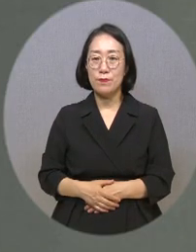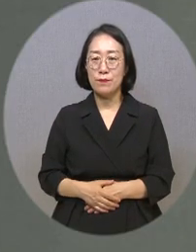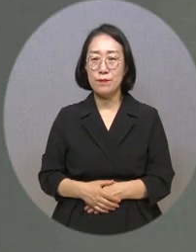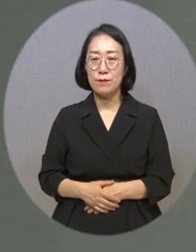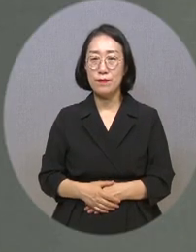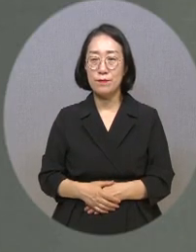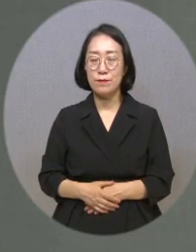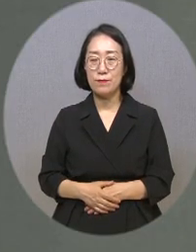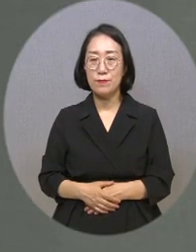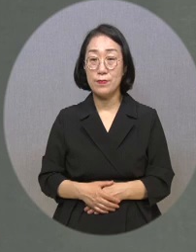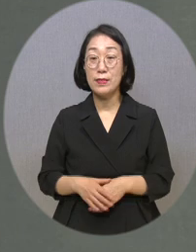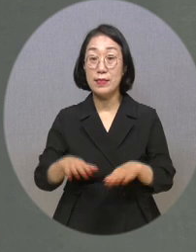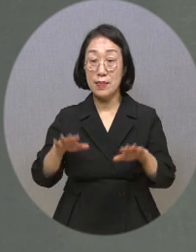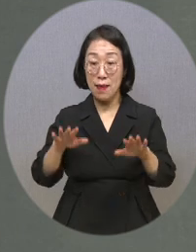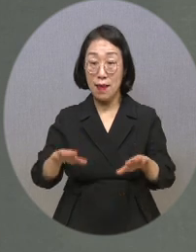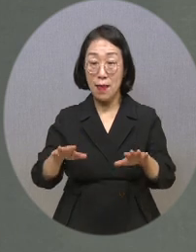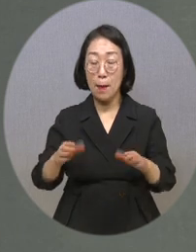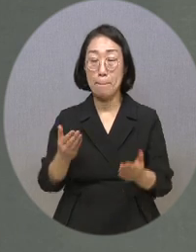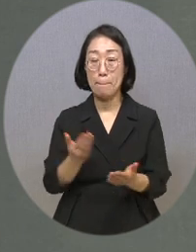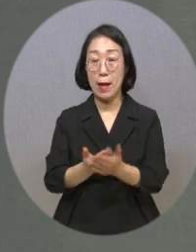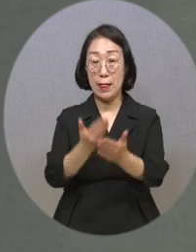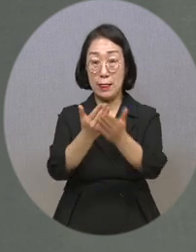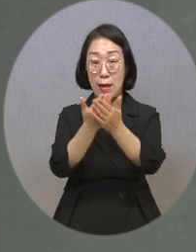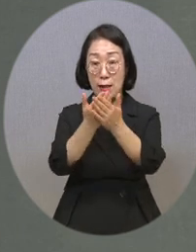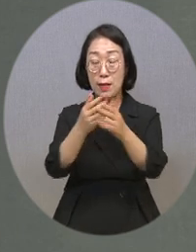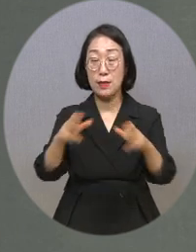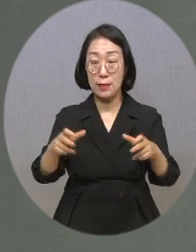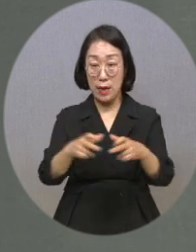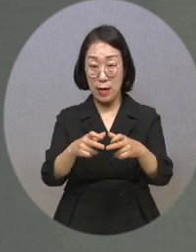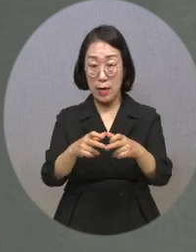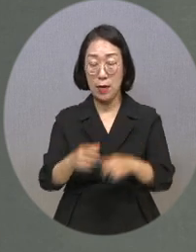이제는 좀 이 발달 장애인 또